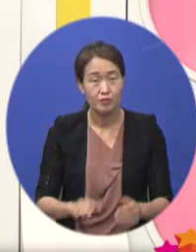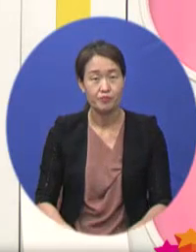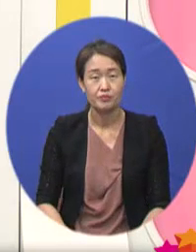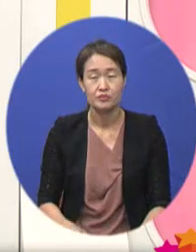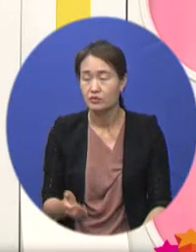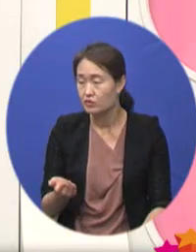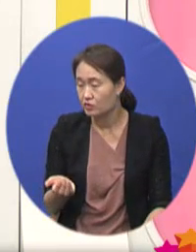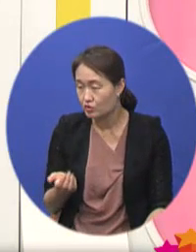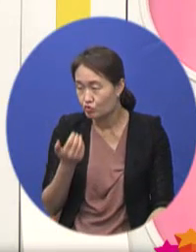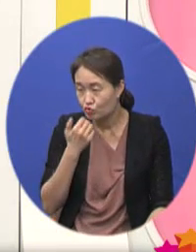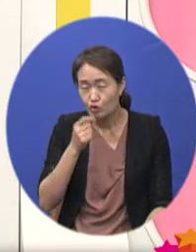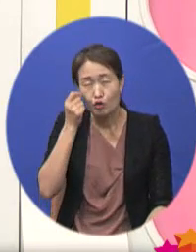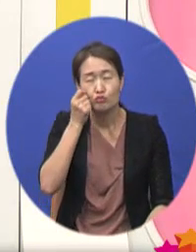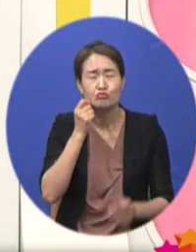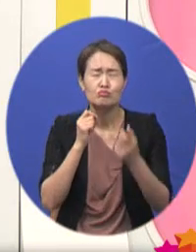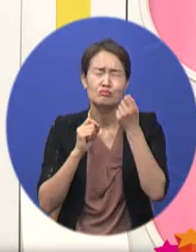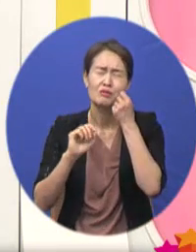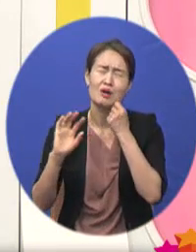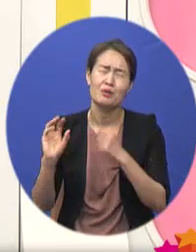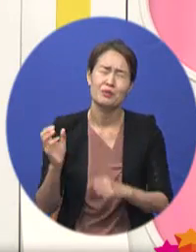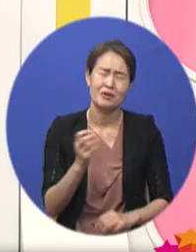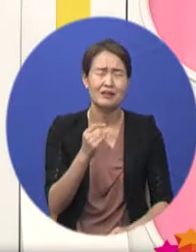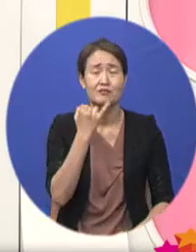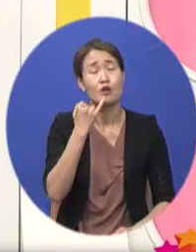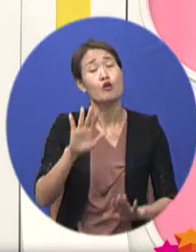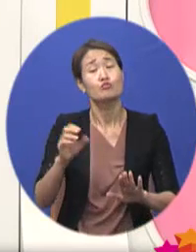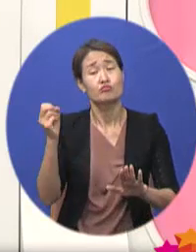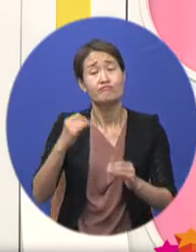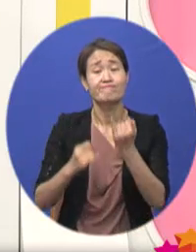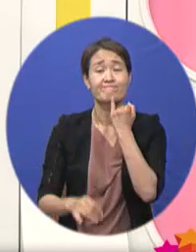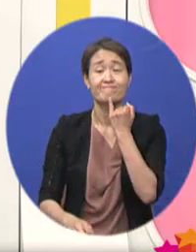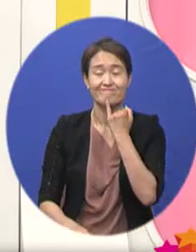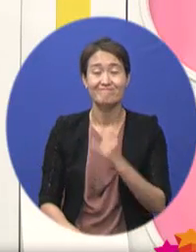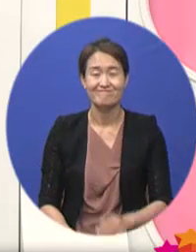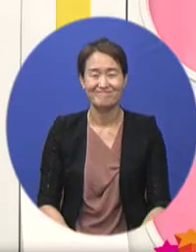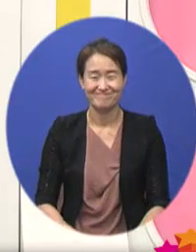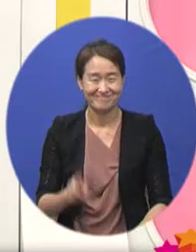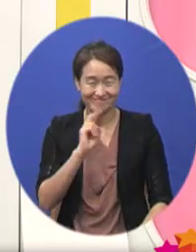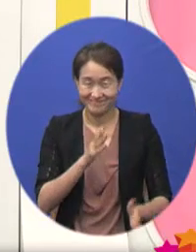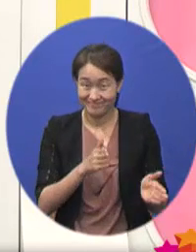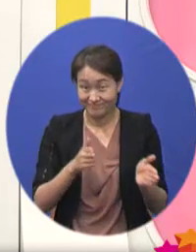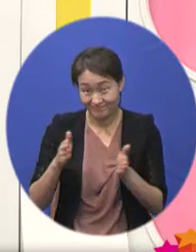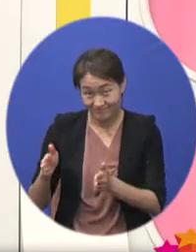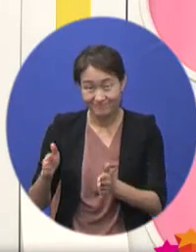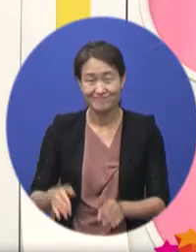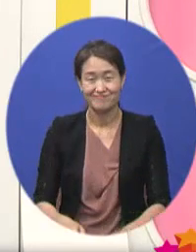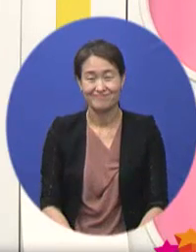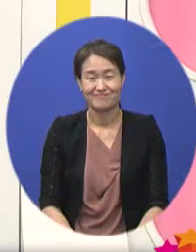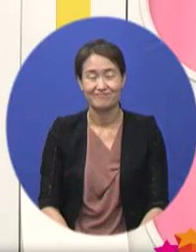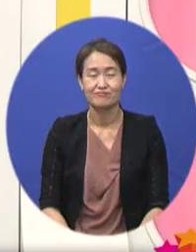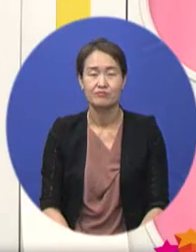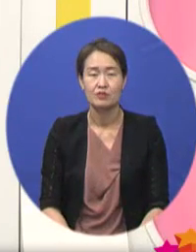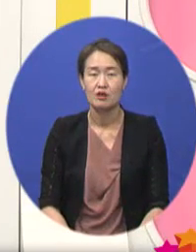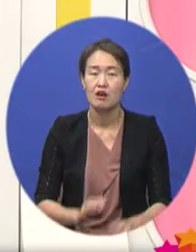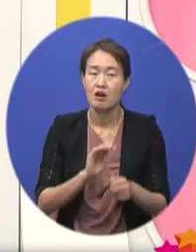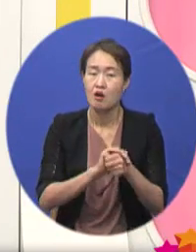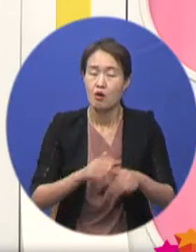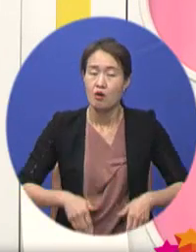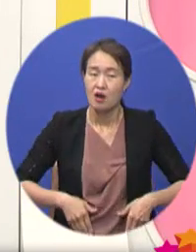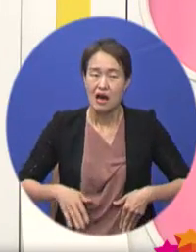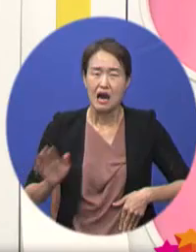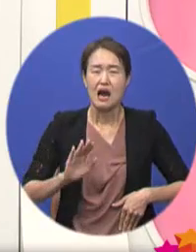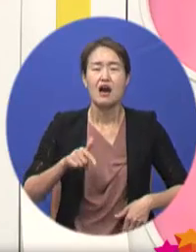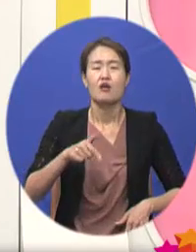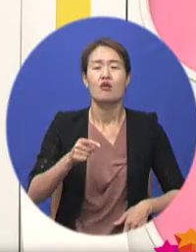부른 분이면 우르라 열풍인데. 예, 우르라 열풍 또 하셔도 돼요. 예, 예. 준비해 드릴게요. 예. 아, 경남